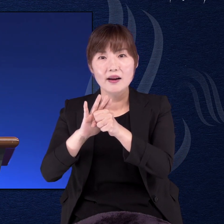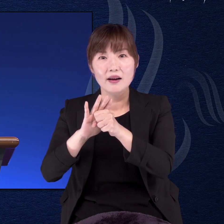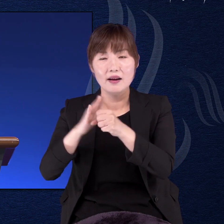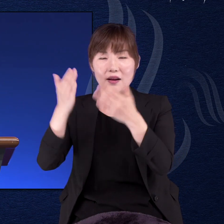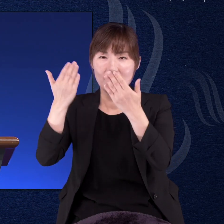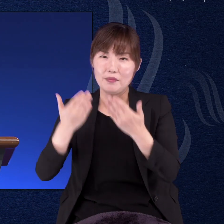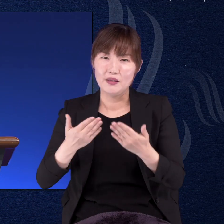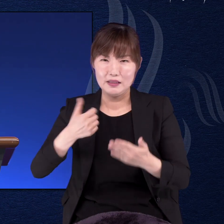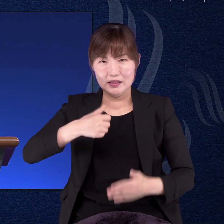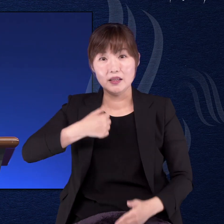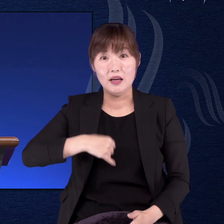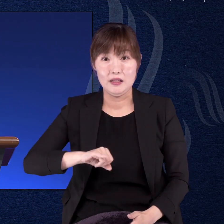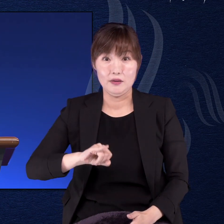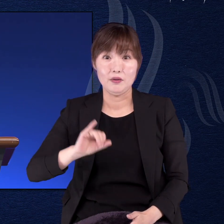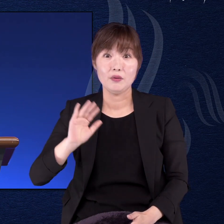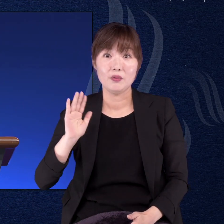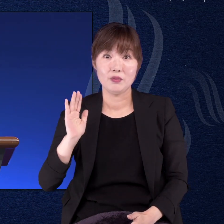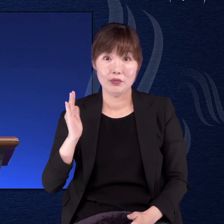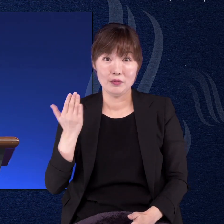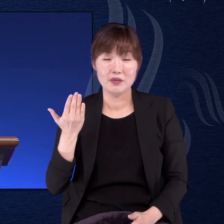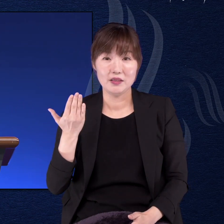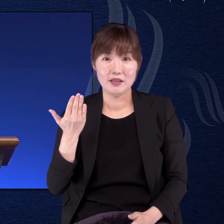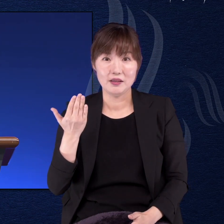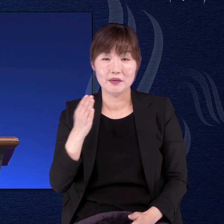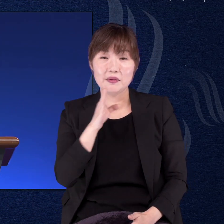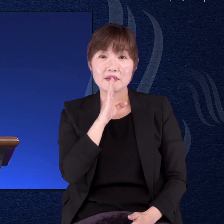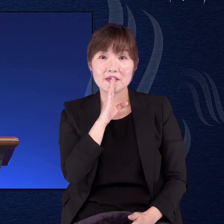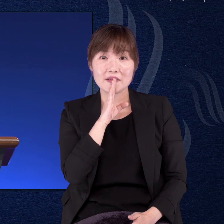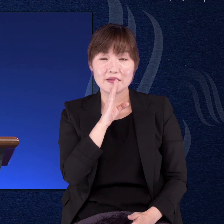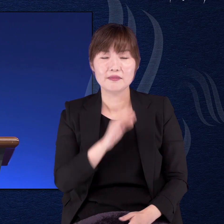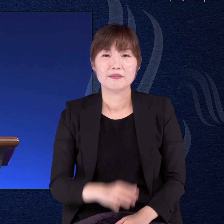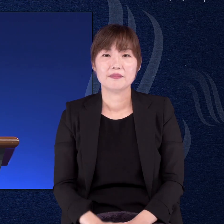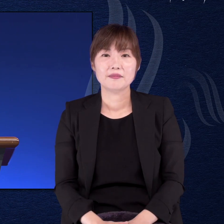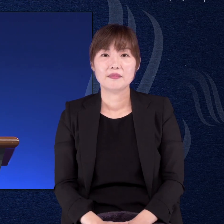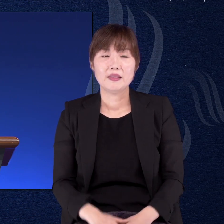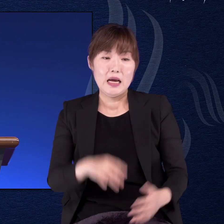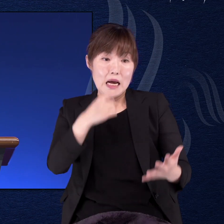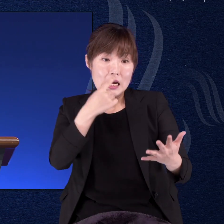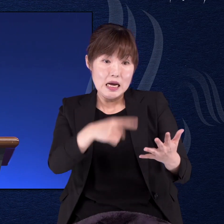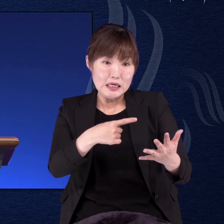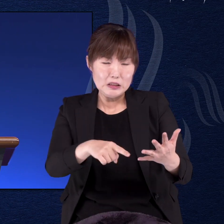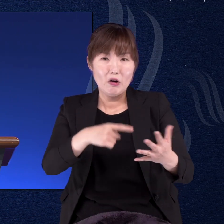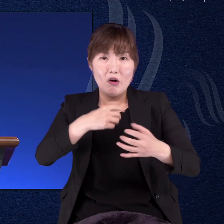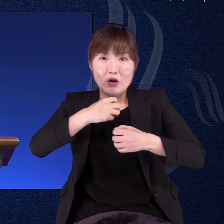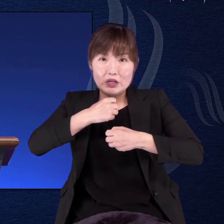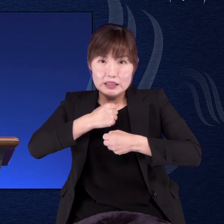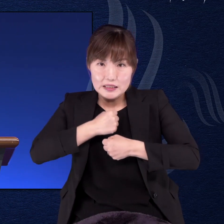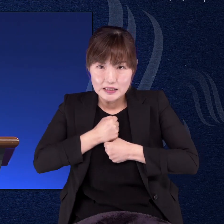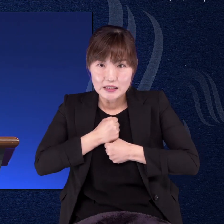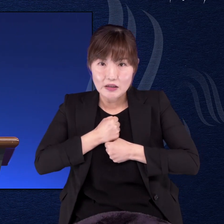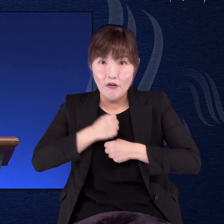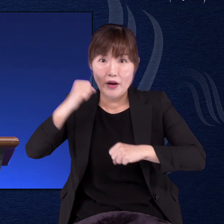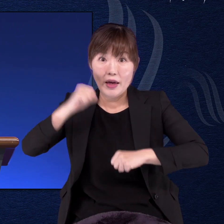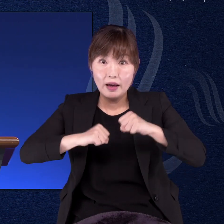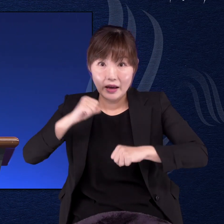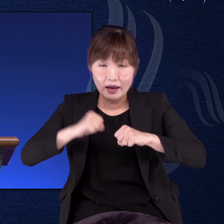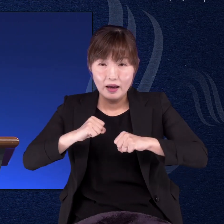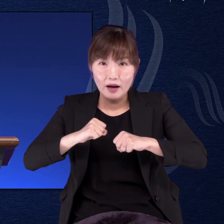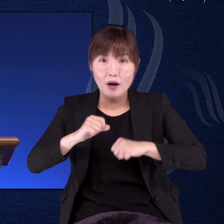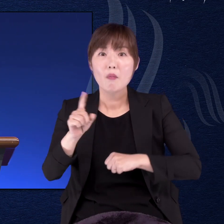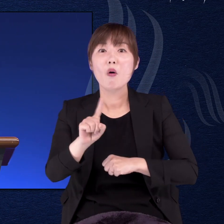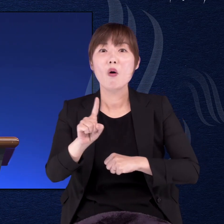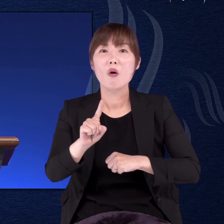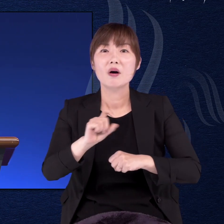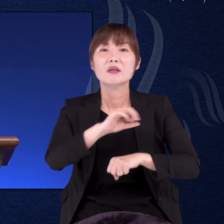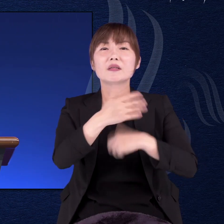그게 세 번째입니다. 가르쳐 지켜 행하게 하세요. 뭘? 이 말씀을. 그렇기 때문에 우리는 말씀을 읽어야 되고,